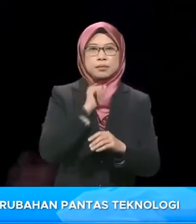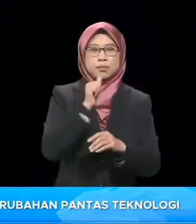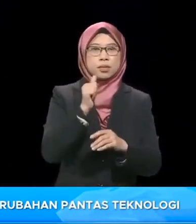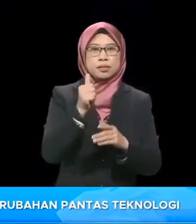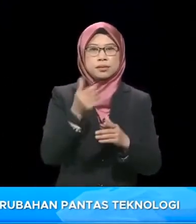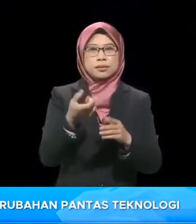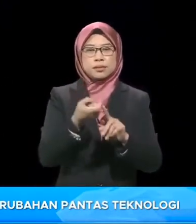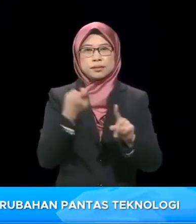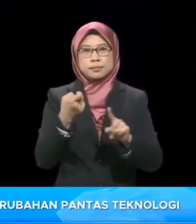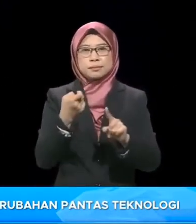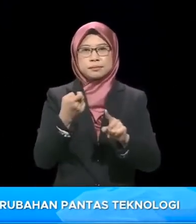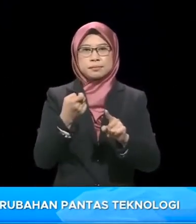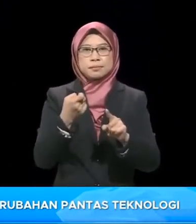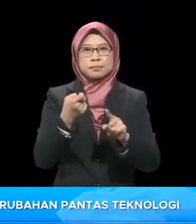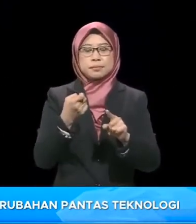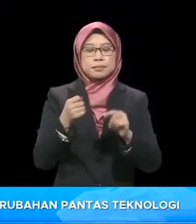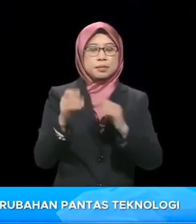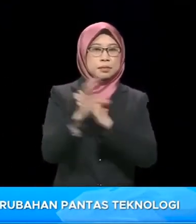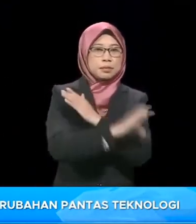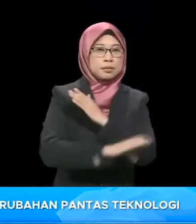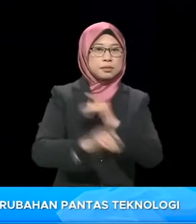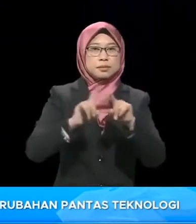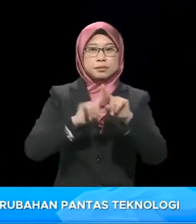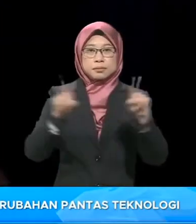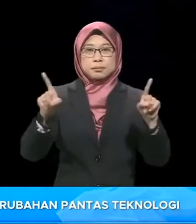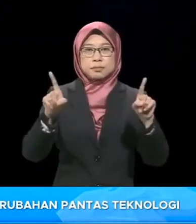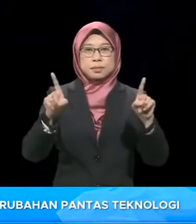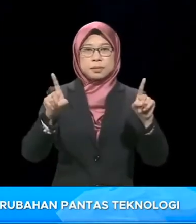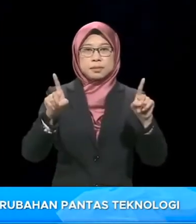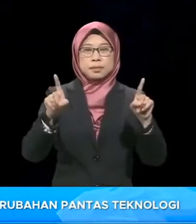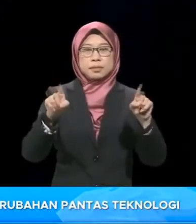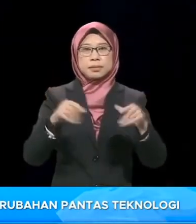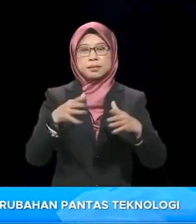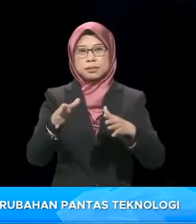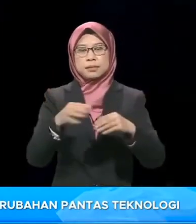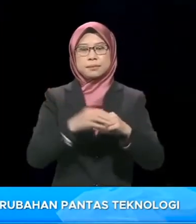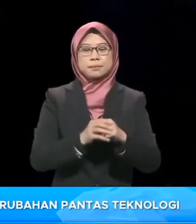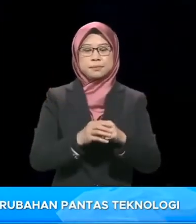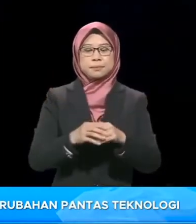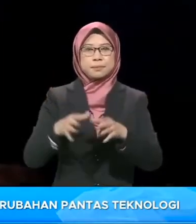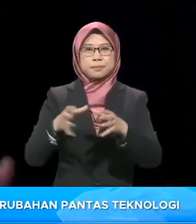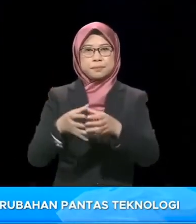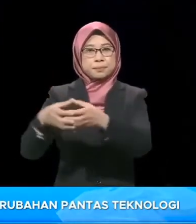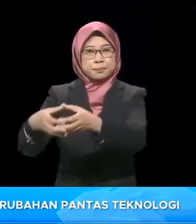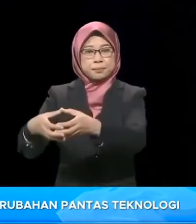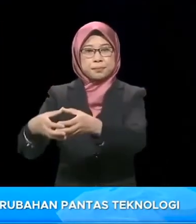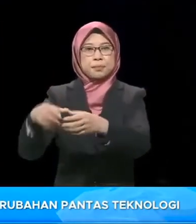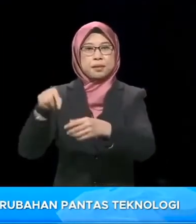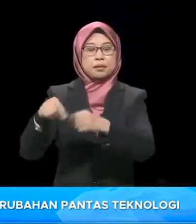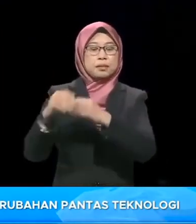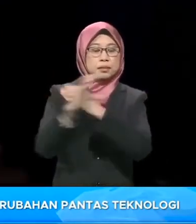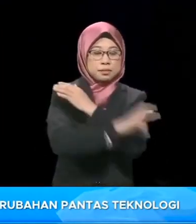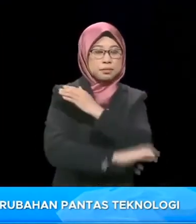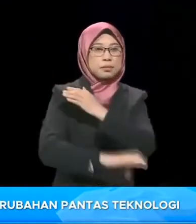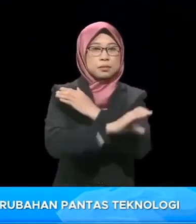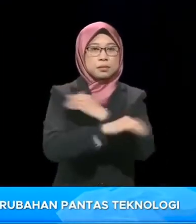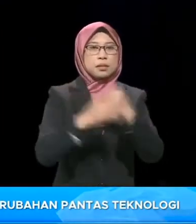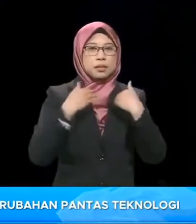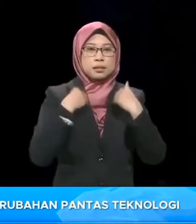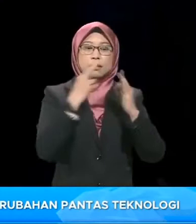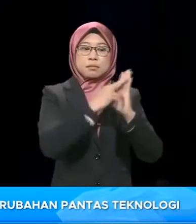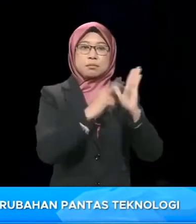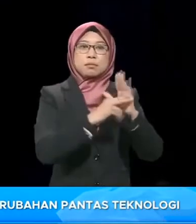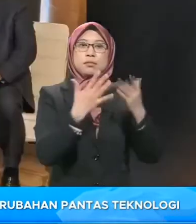coming from within the country, coming from beyond our shores and those countries have different set of rules